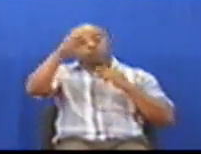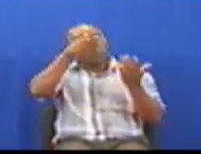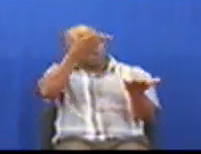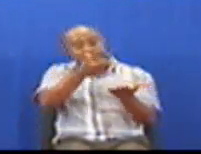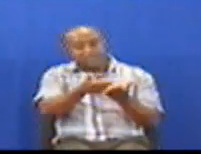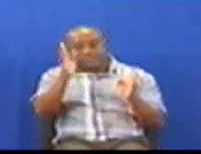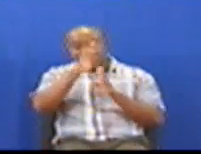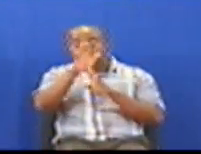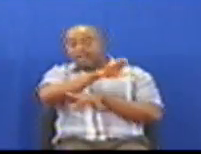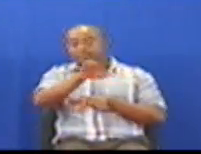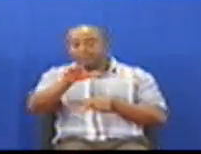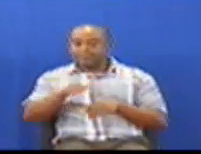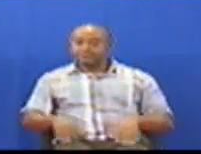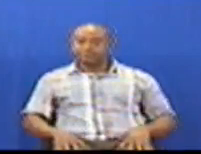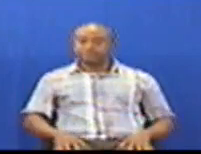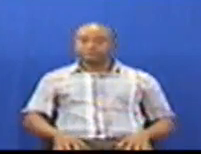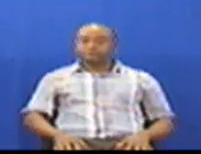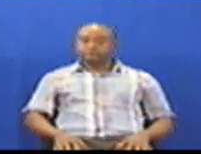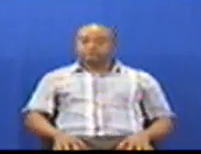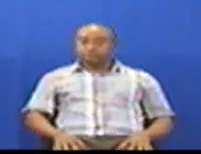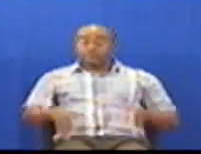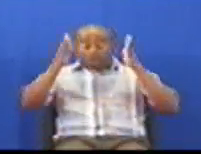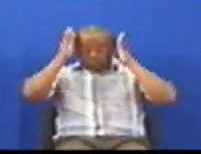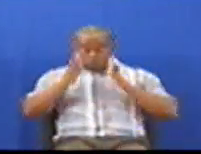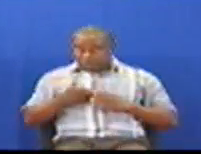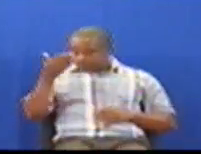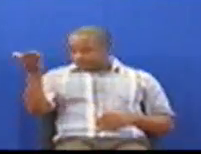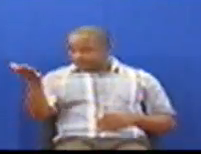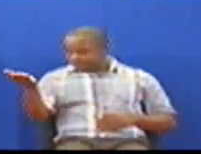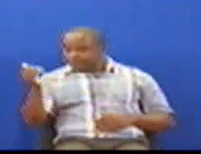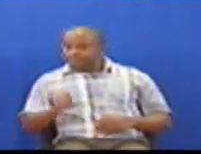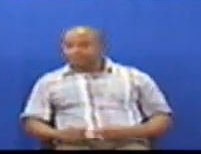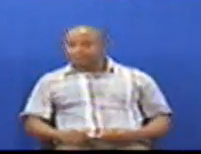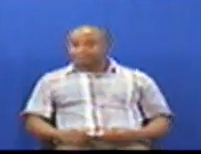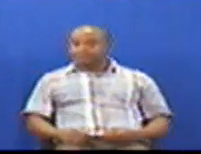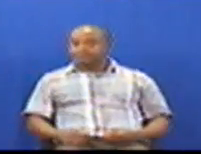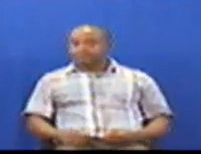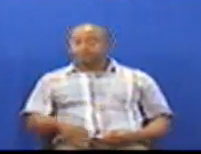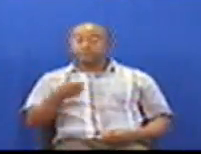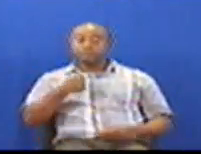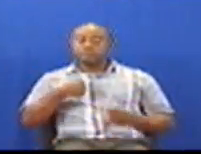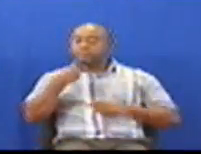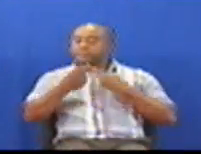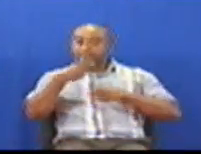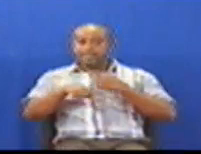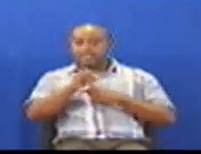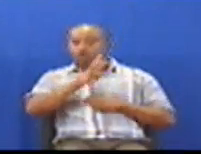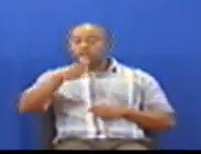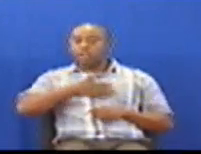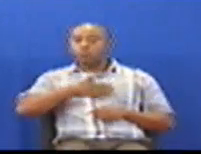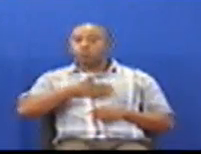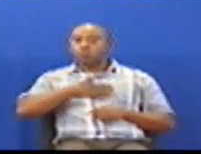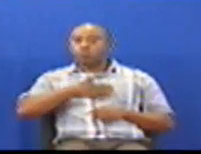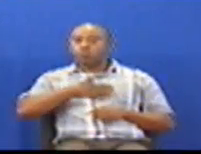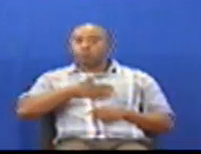peponi kiongozi wetu. Mheshimiwa naibu spika, niomba niende moja kwa moja kwenye wilaya yangu ya Kaliua. Mheshimiwa naibu